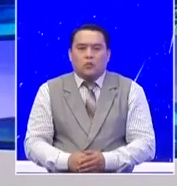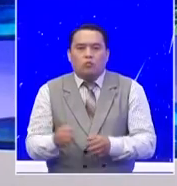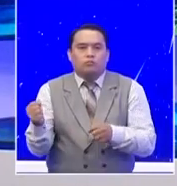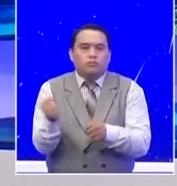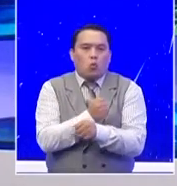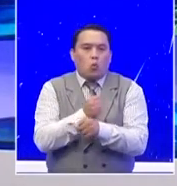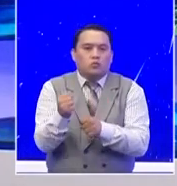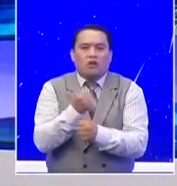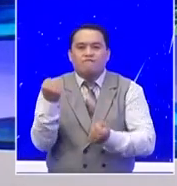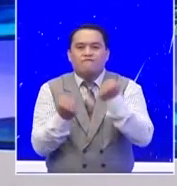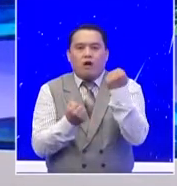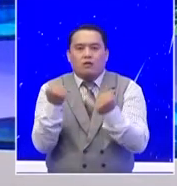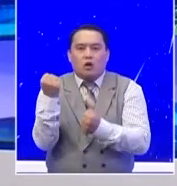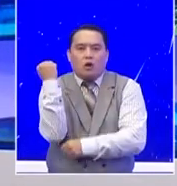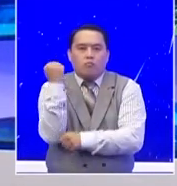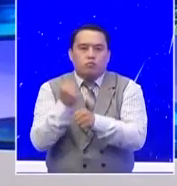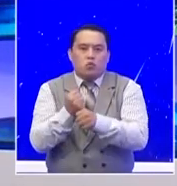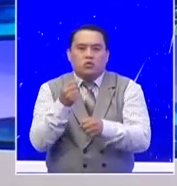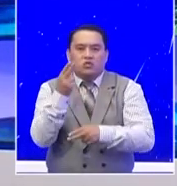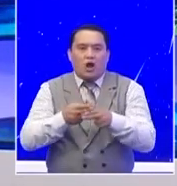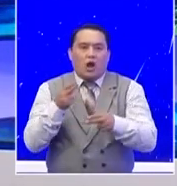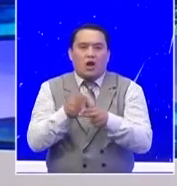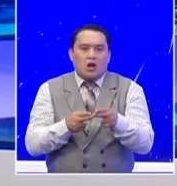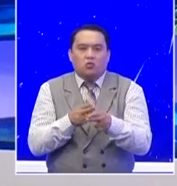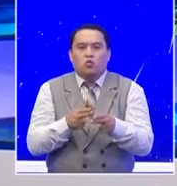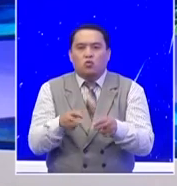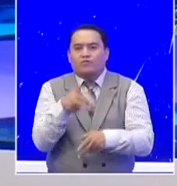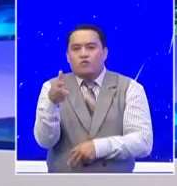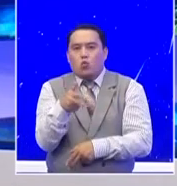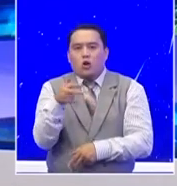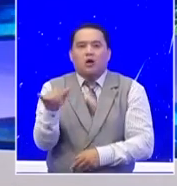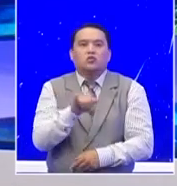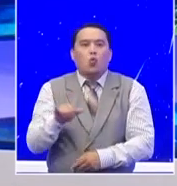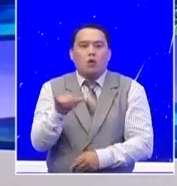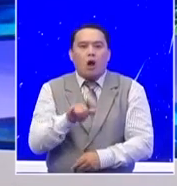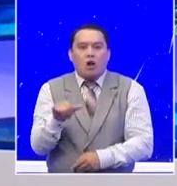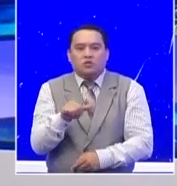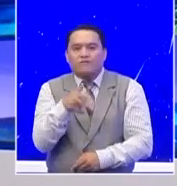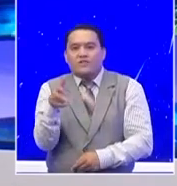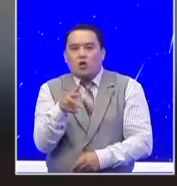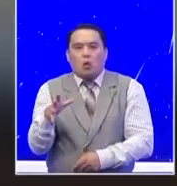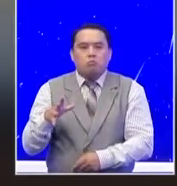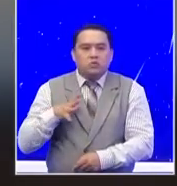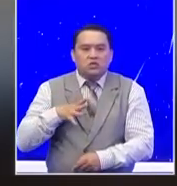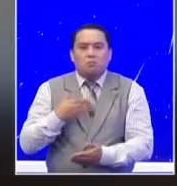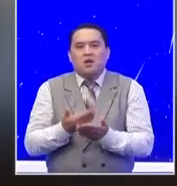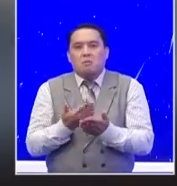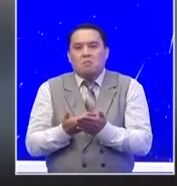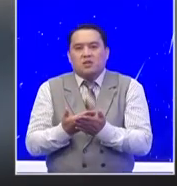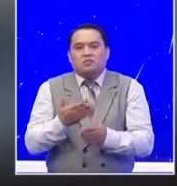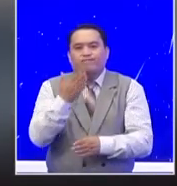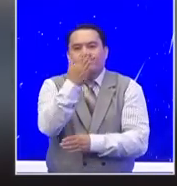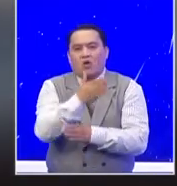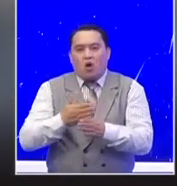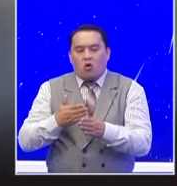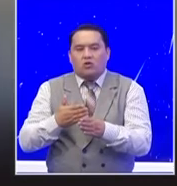Потасовку водителя авто и работника железнодорожных путей сняли на видео в Уральске. Любительская съемка была снята предположительно на переезде